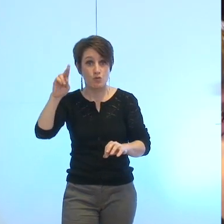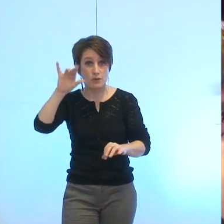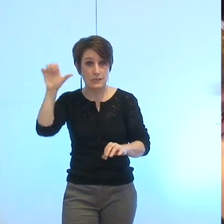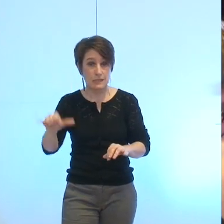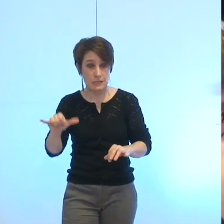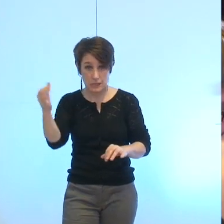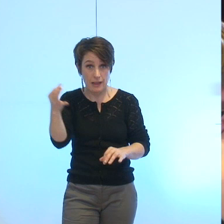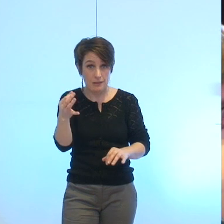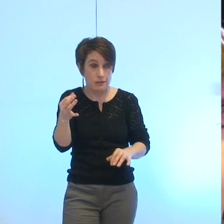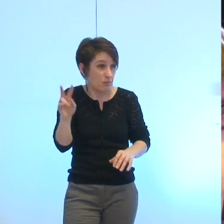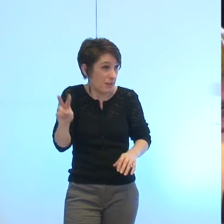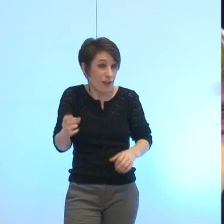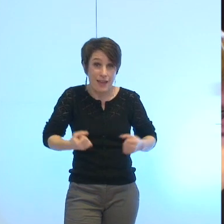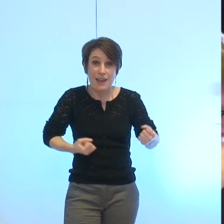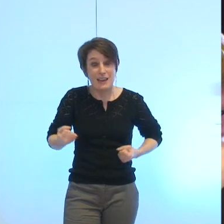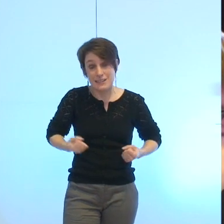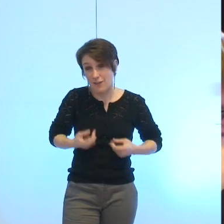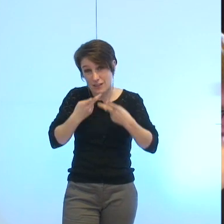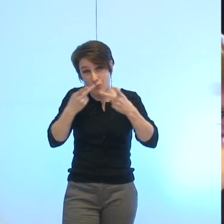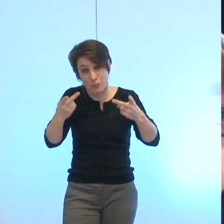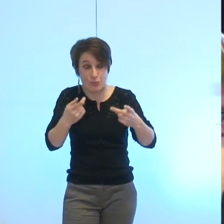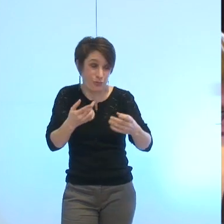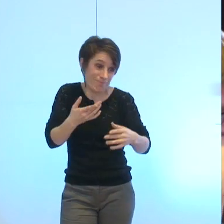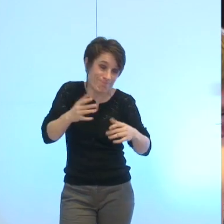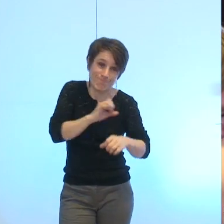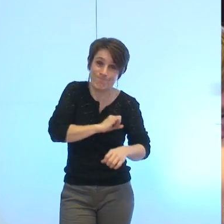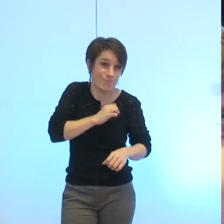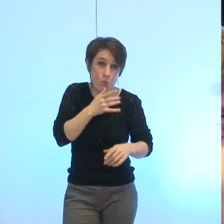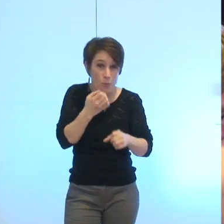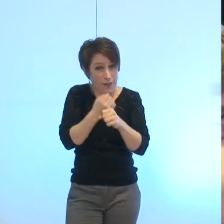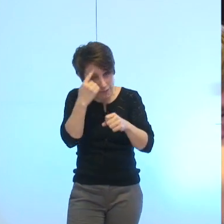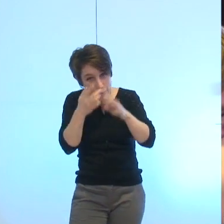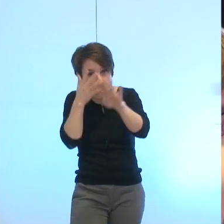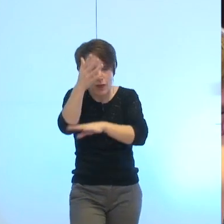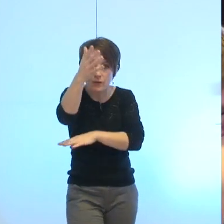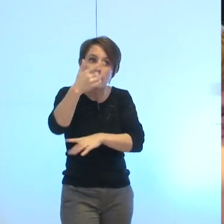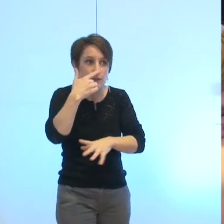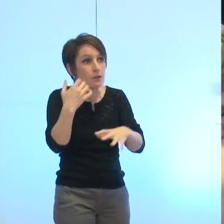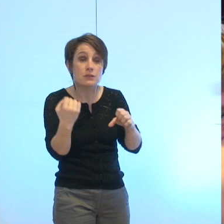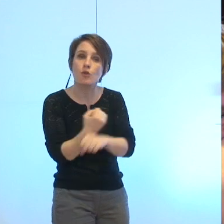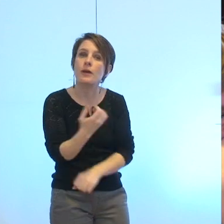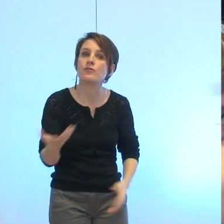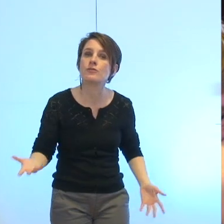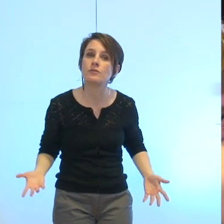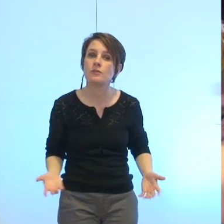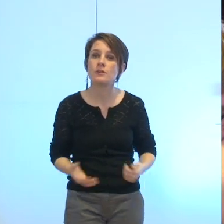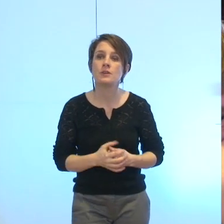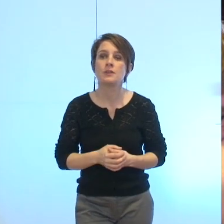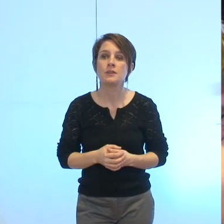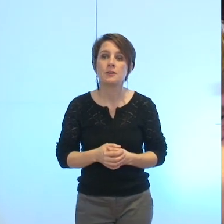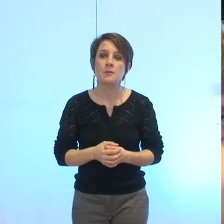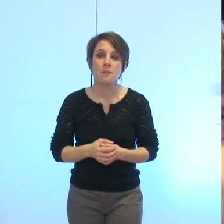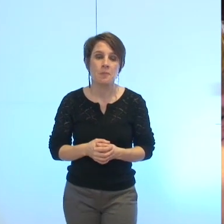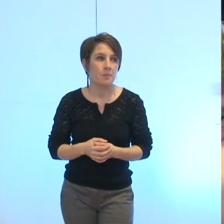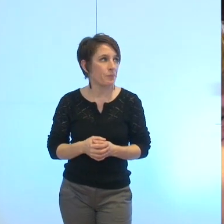qui n'avait pas pu travailler à la prospective sur la suite c'est dommageable cela